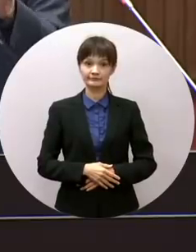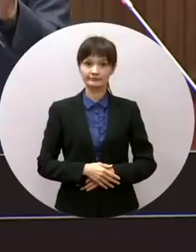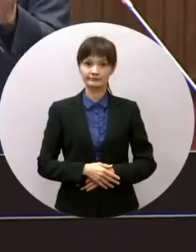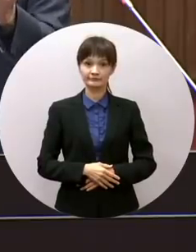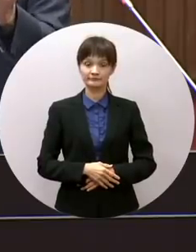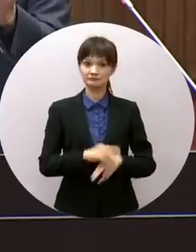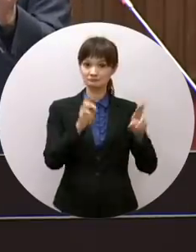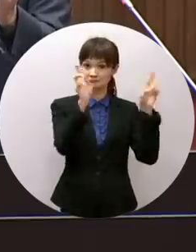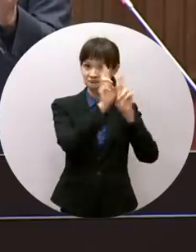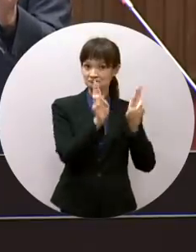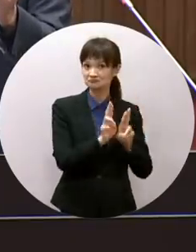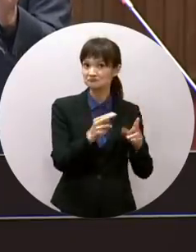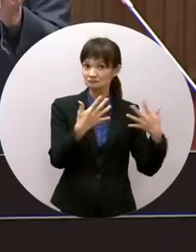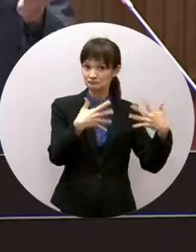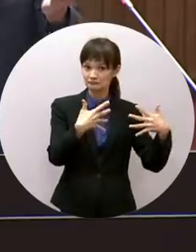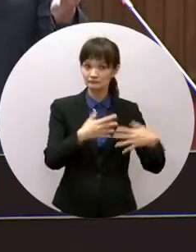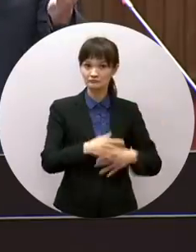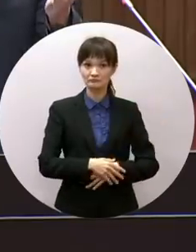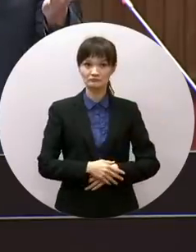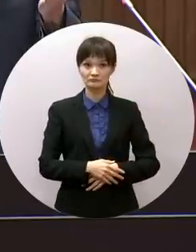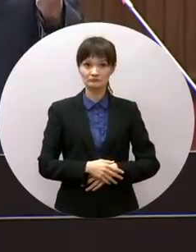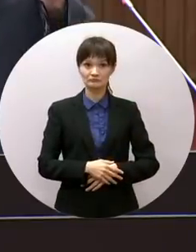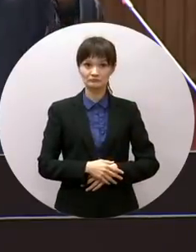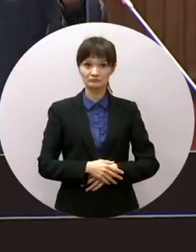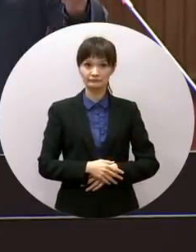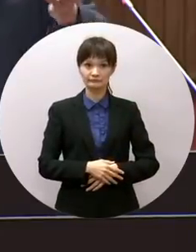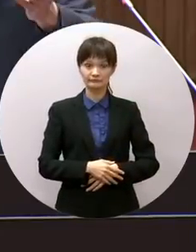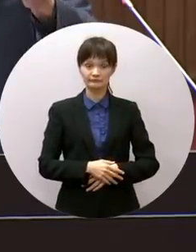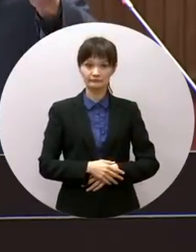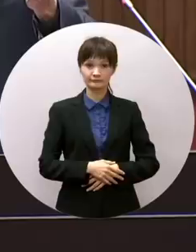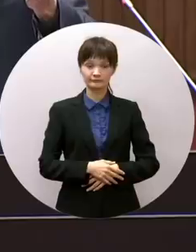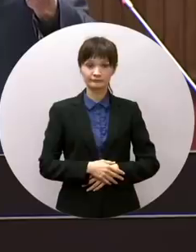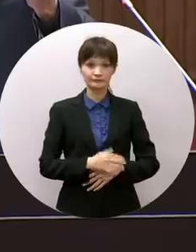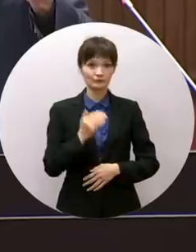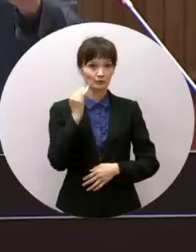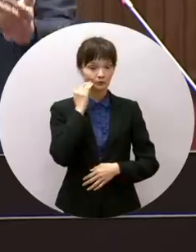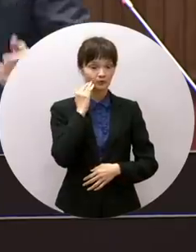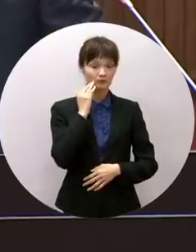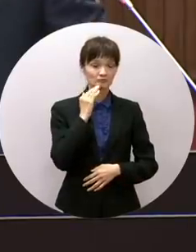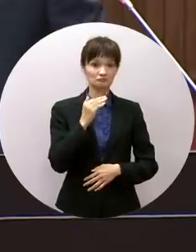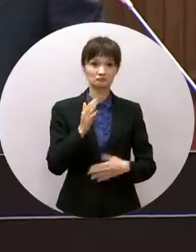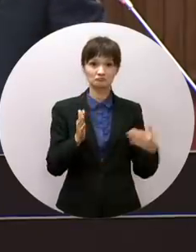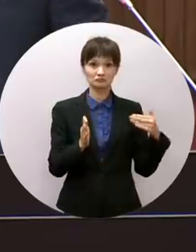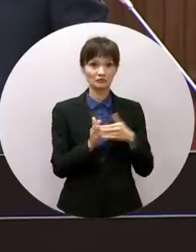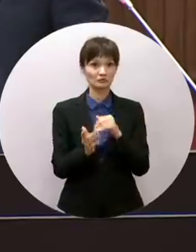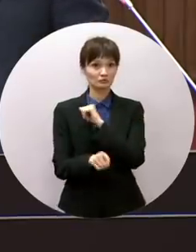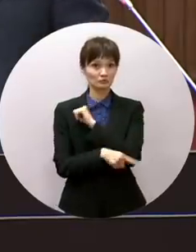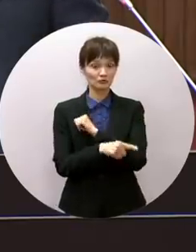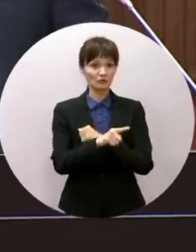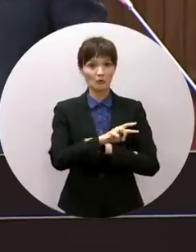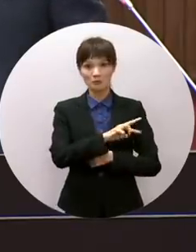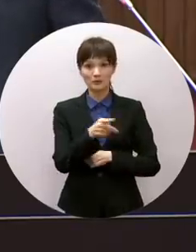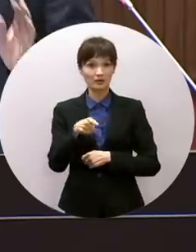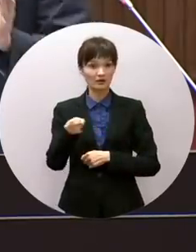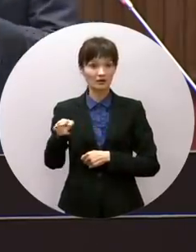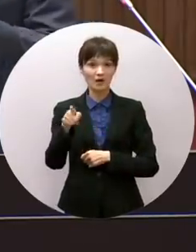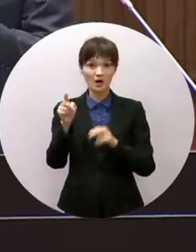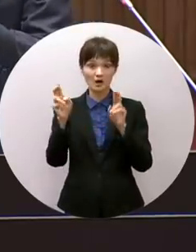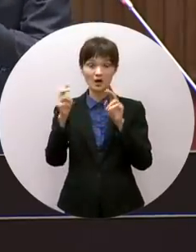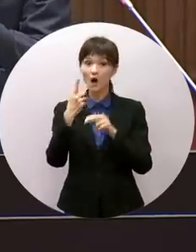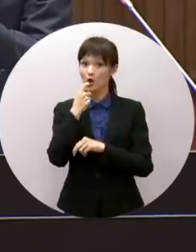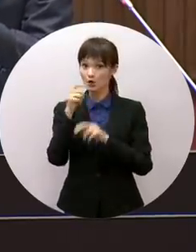电的问题啊，最后如果是走向绿能啊， 电价一定是会涨的啊。